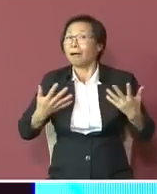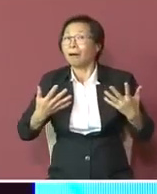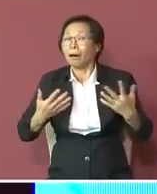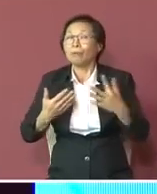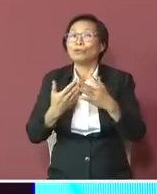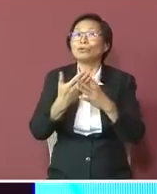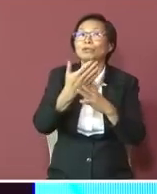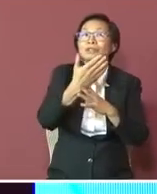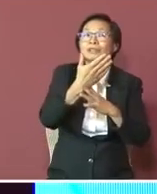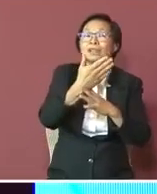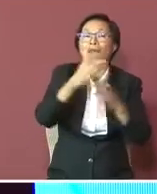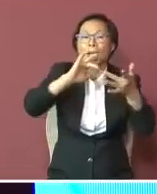Hotel Michael Jobs